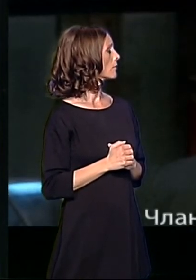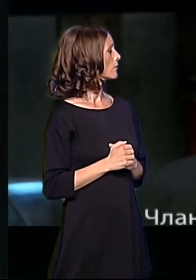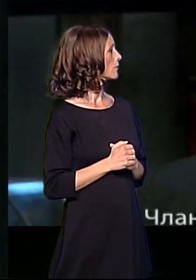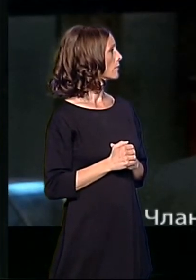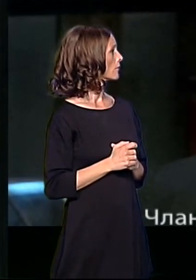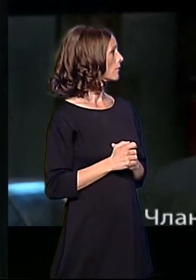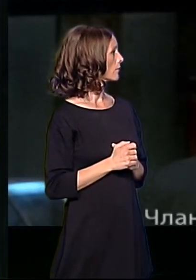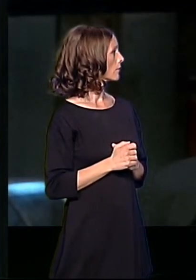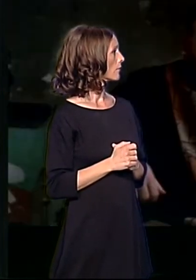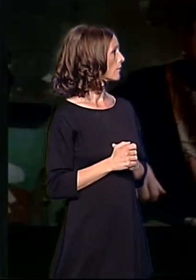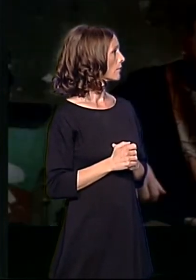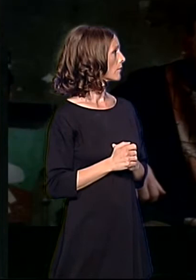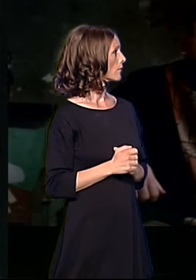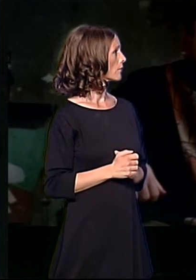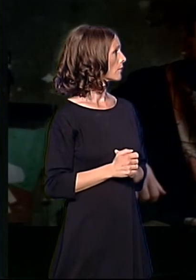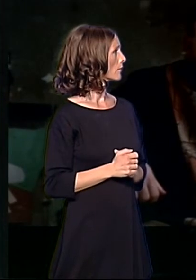A member of what?